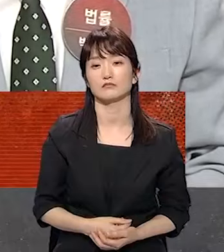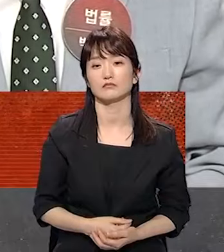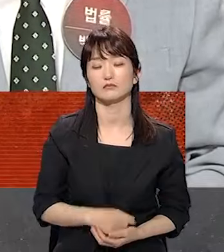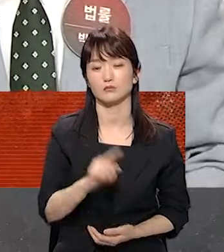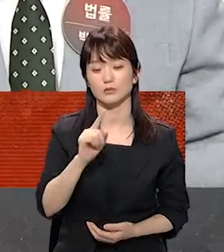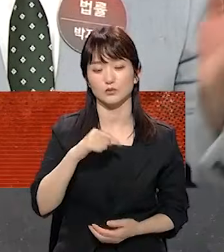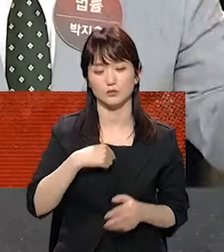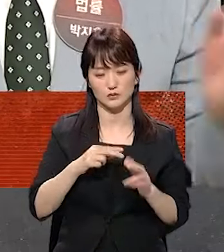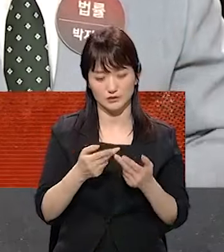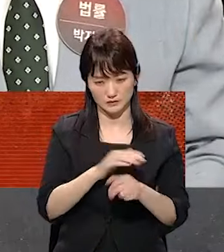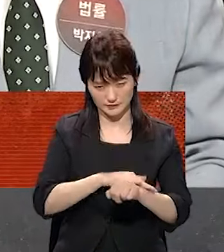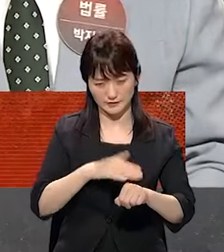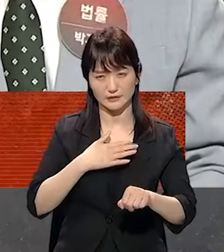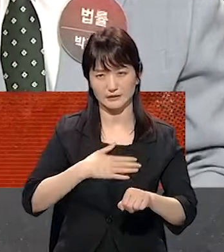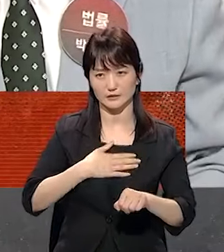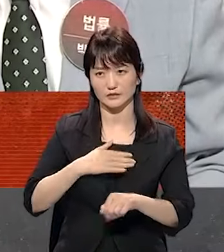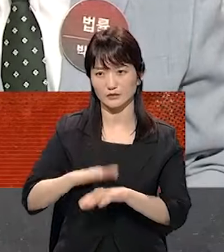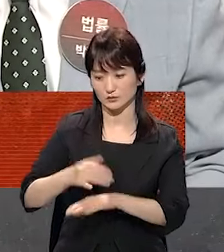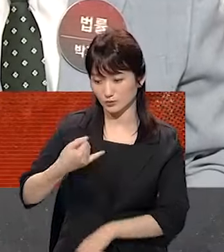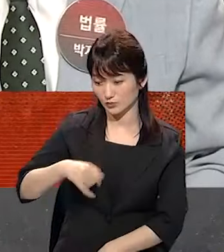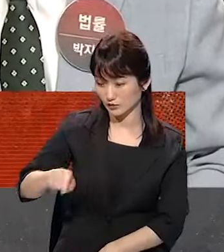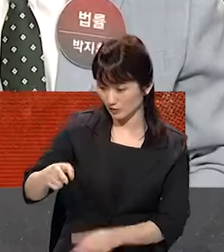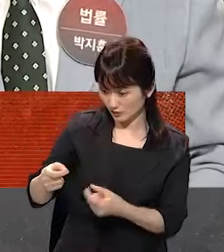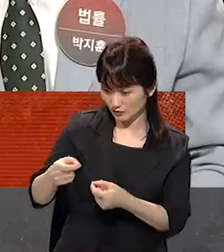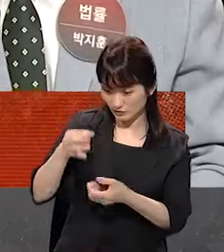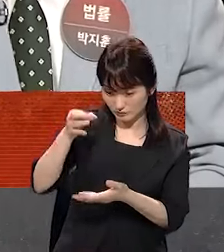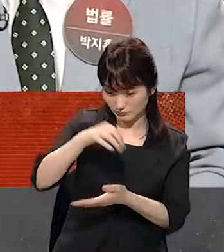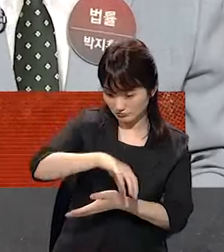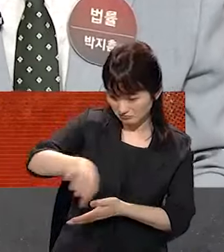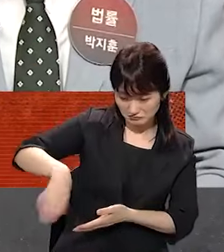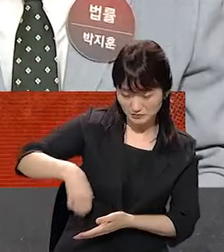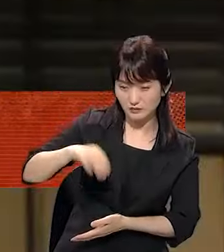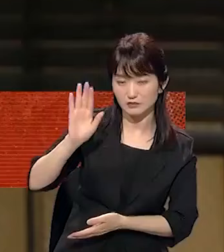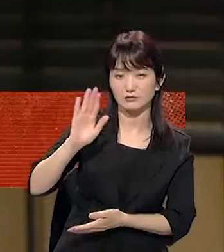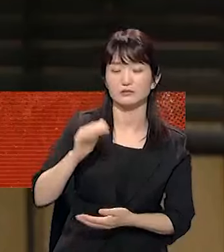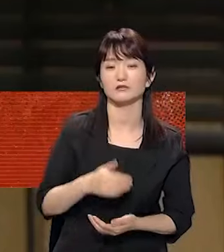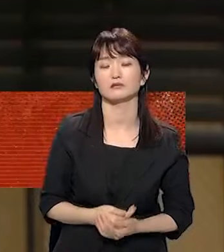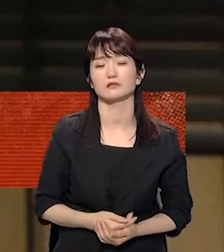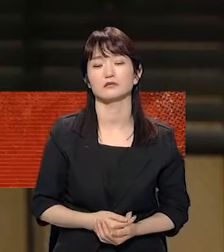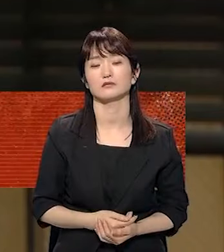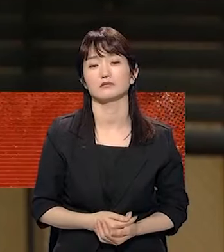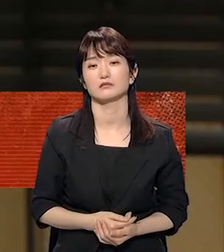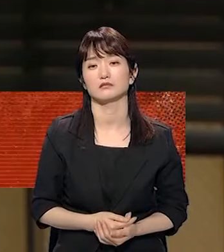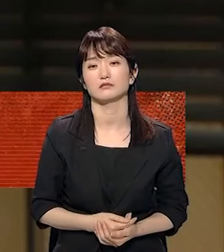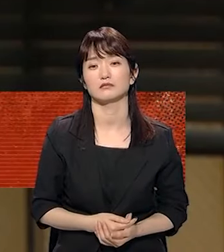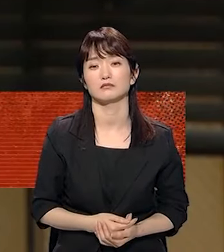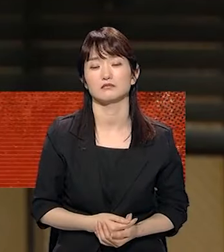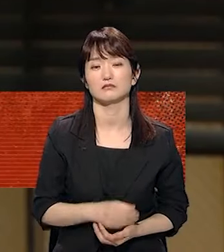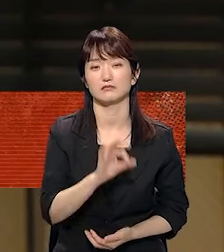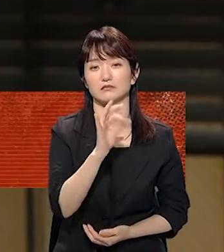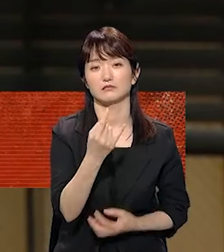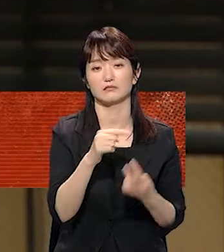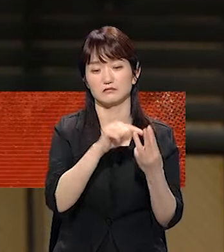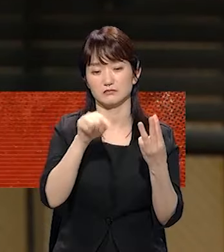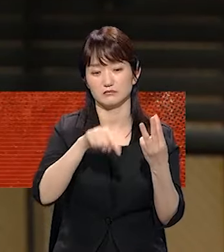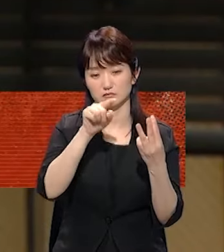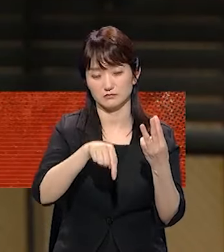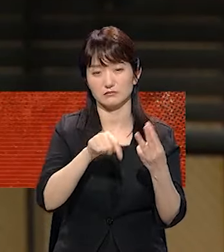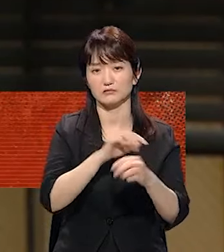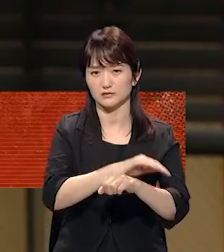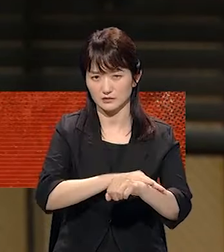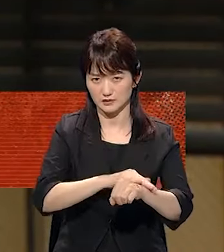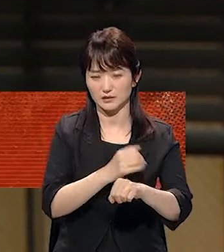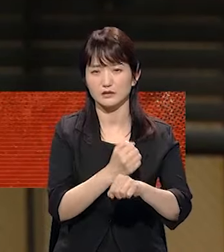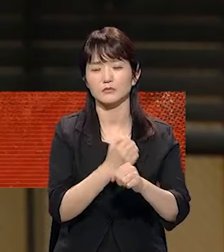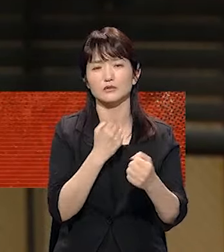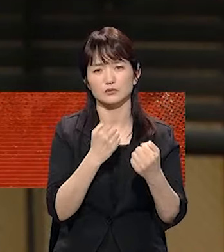거예요 자기보다이 손녀가 그런 행동 하지 않을 거라는 거 자기 조화죠 그래서이 외삼촌이 잘해야 됨에도 불구하고